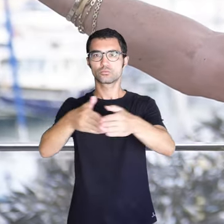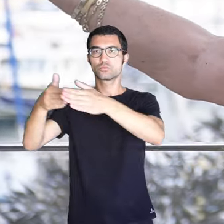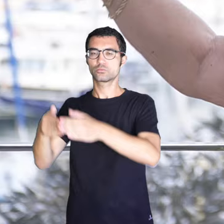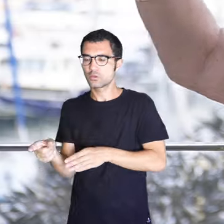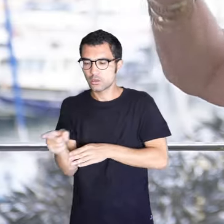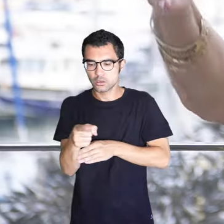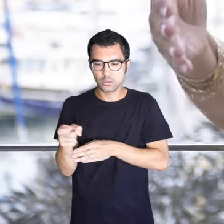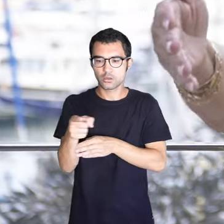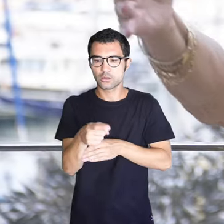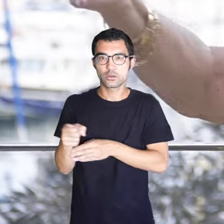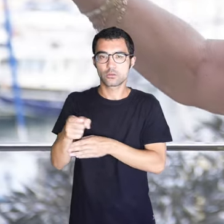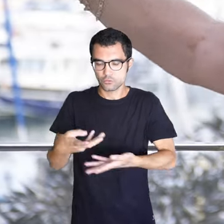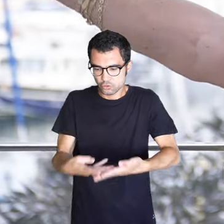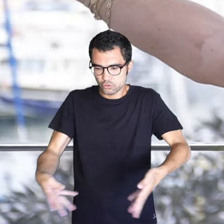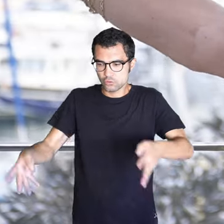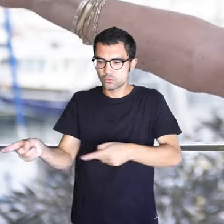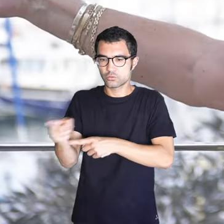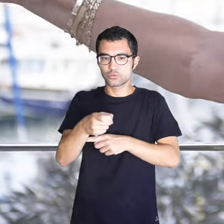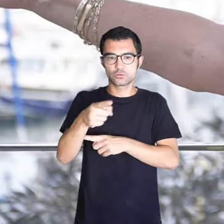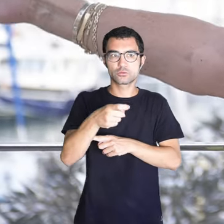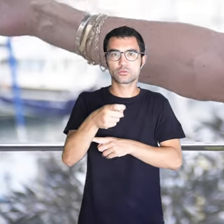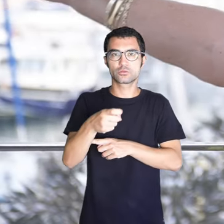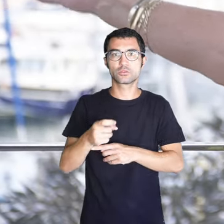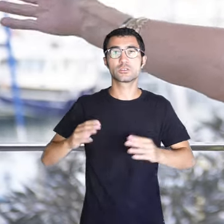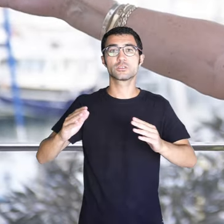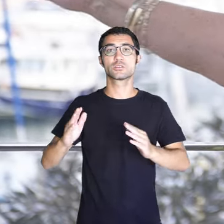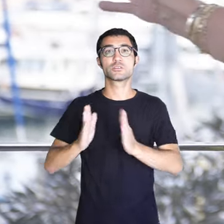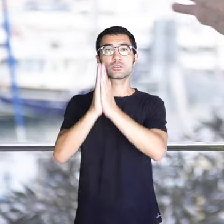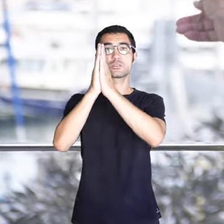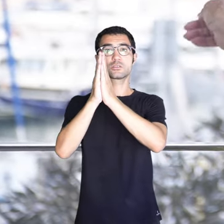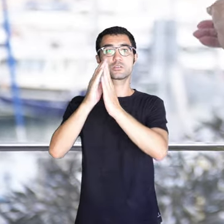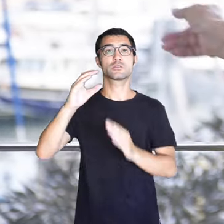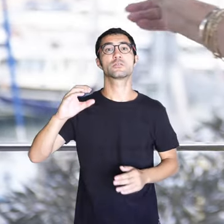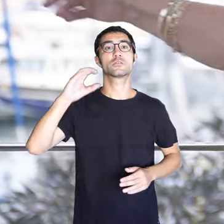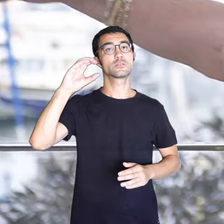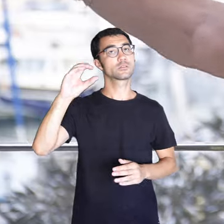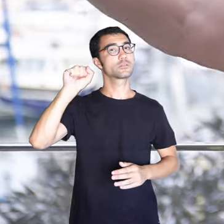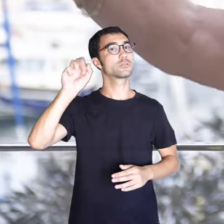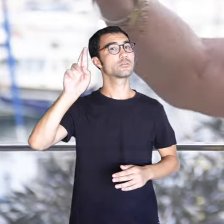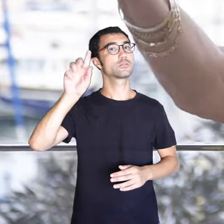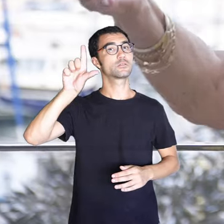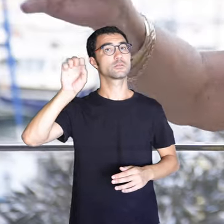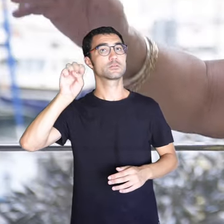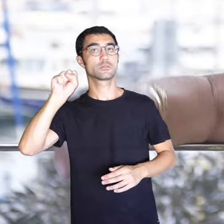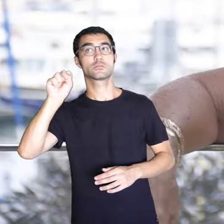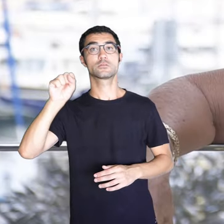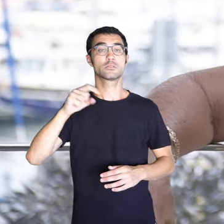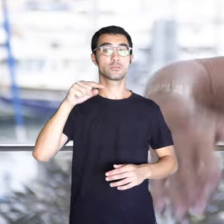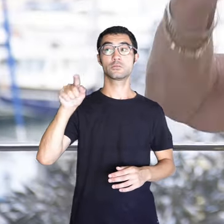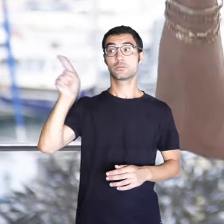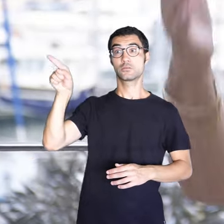barques de Sant Carles, venien aquí, i ell sempre se n'anava amb botó que hi havia aquí a sopar a les